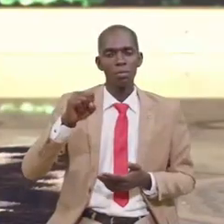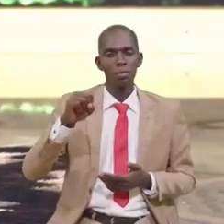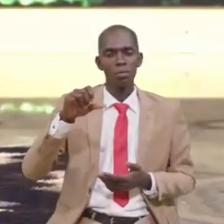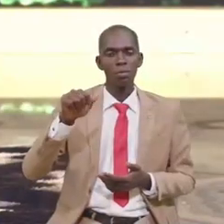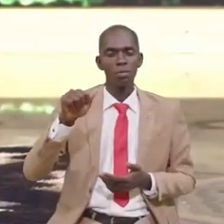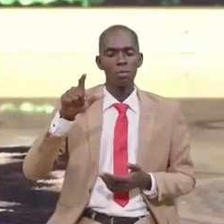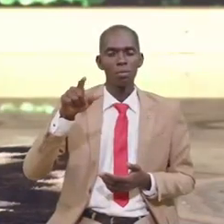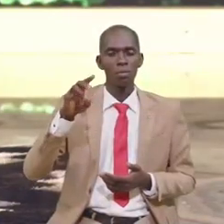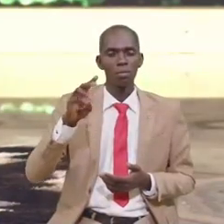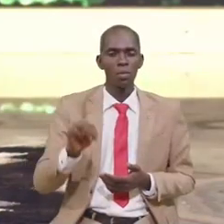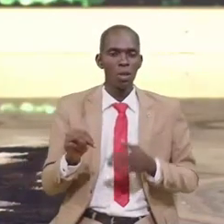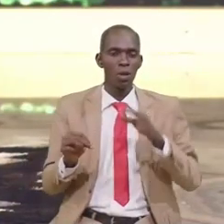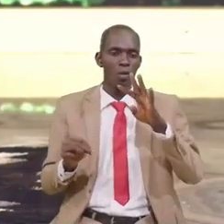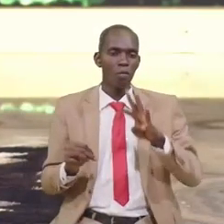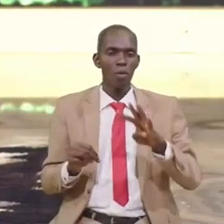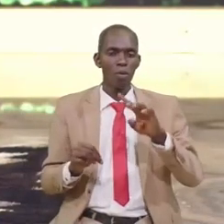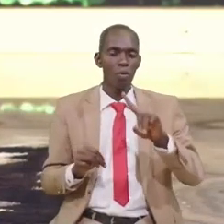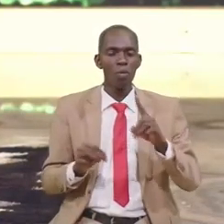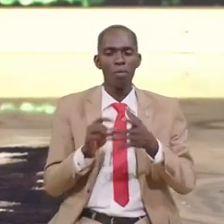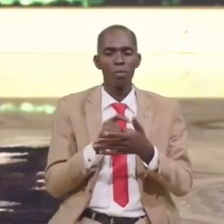La pluralité de guérison.